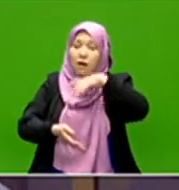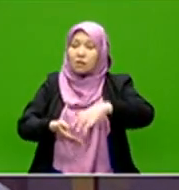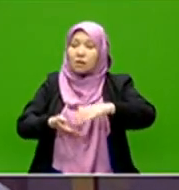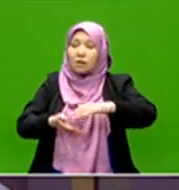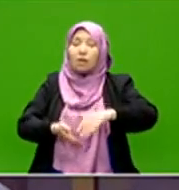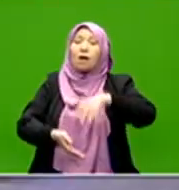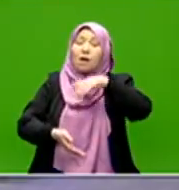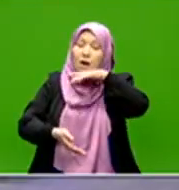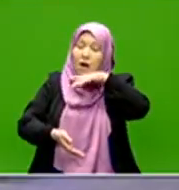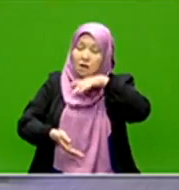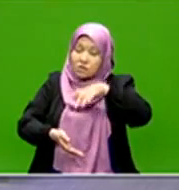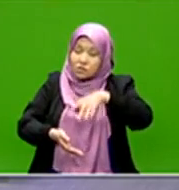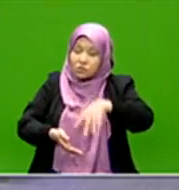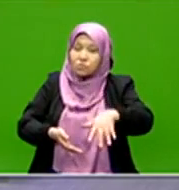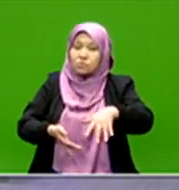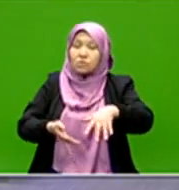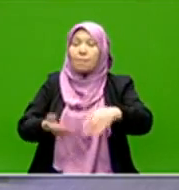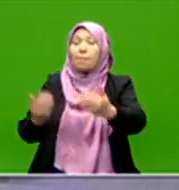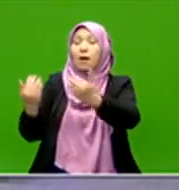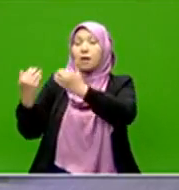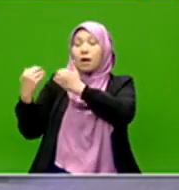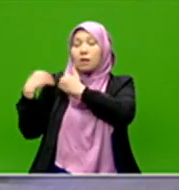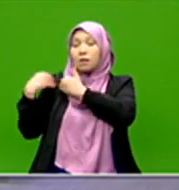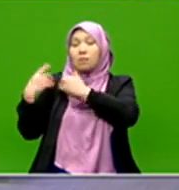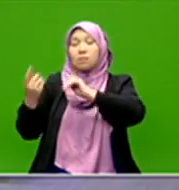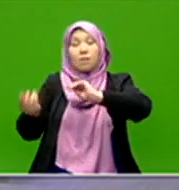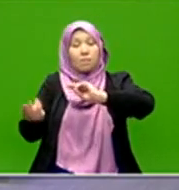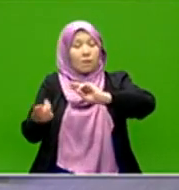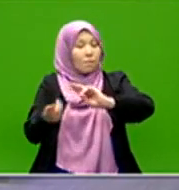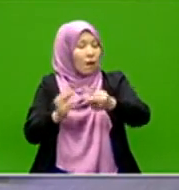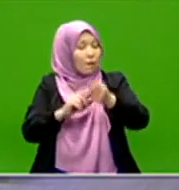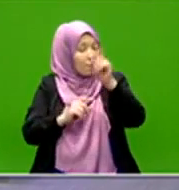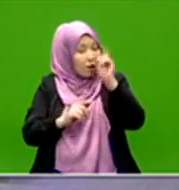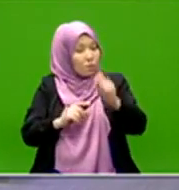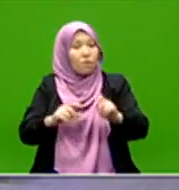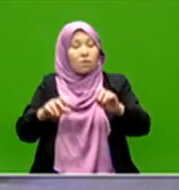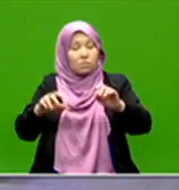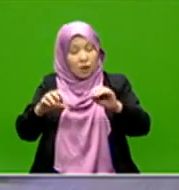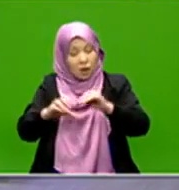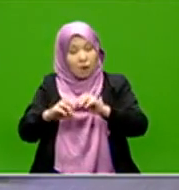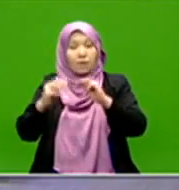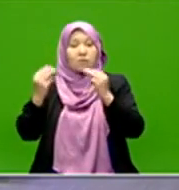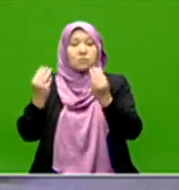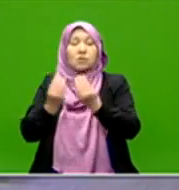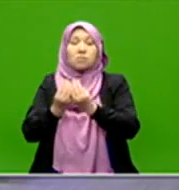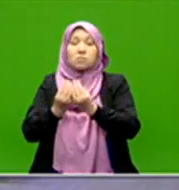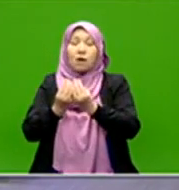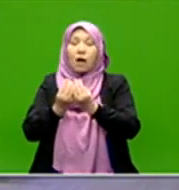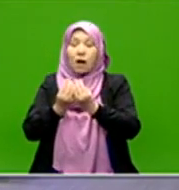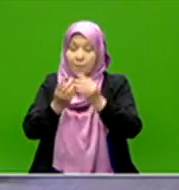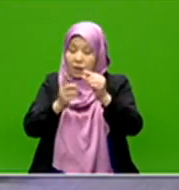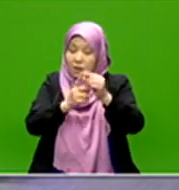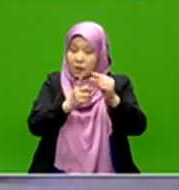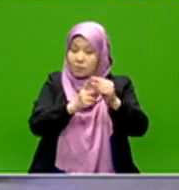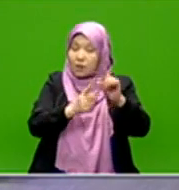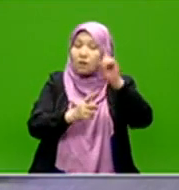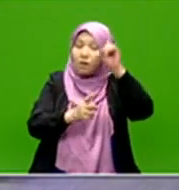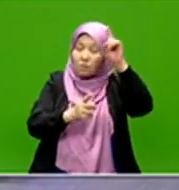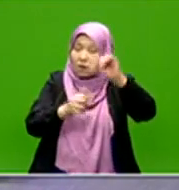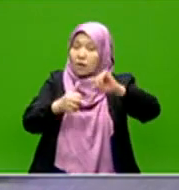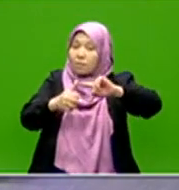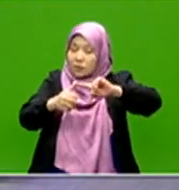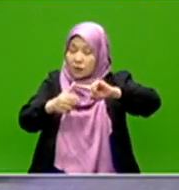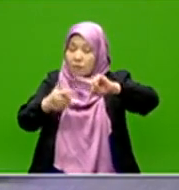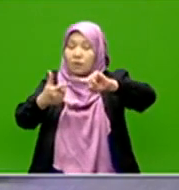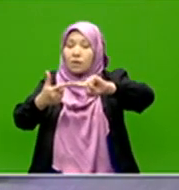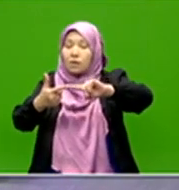peranannya transformasi yang perlu berlaku dalam masyarakat. Yang pertama, tilawah ayat-ayat Allah Subhanahu Wa Taala, yang pertama. Yang